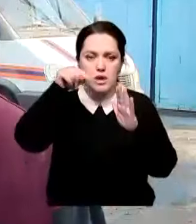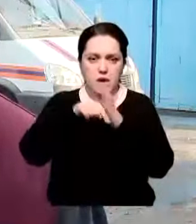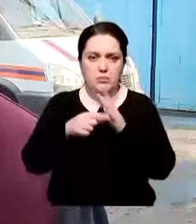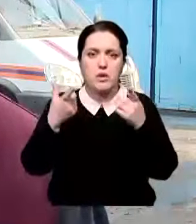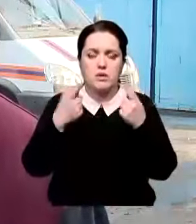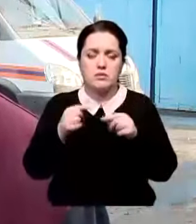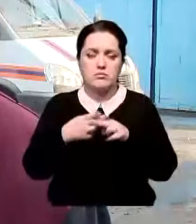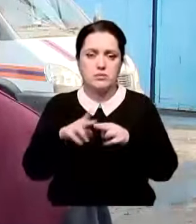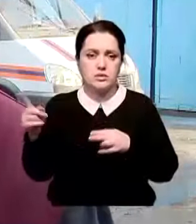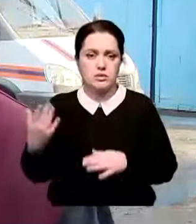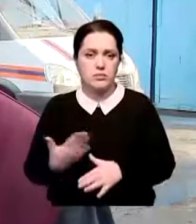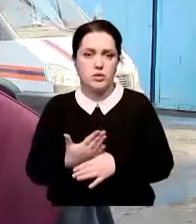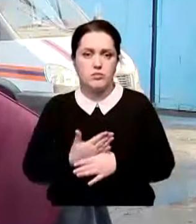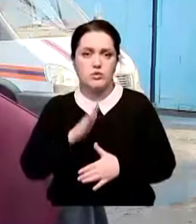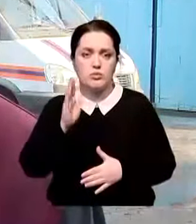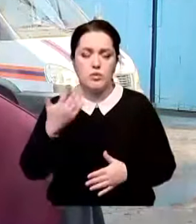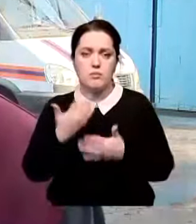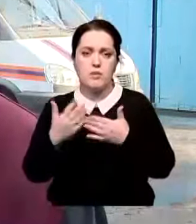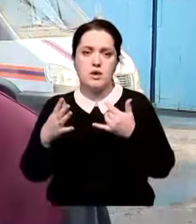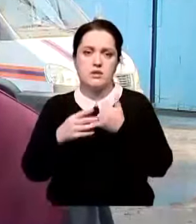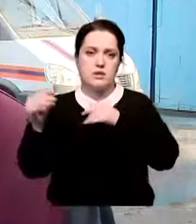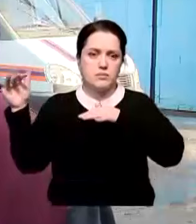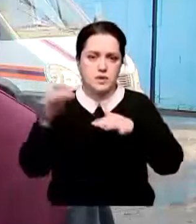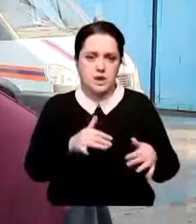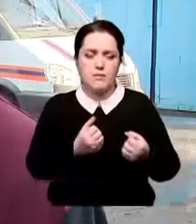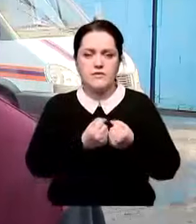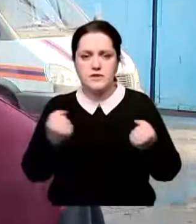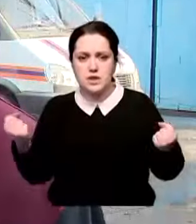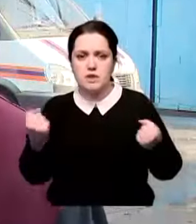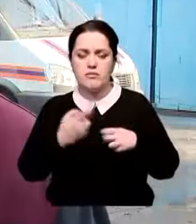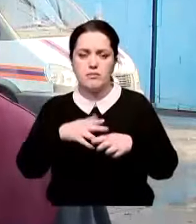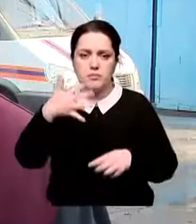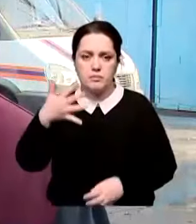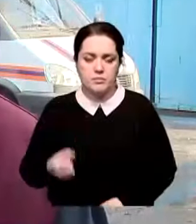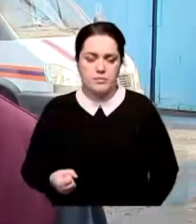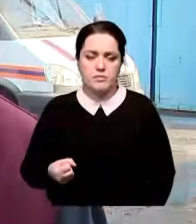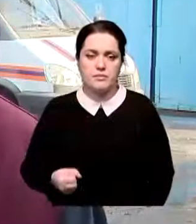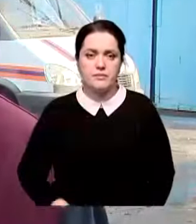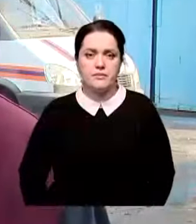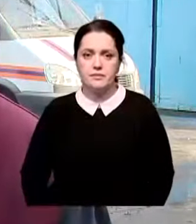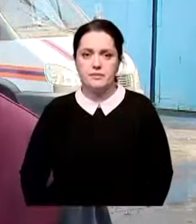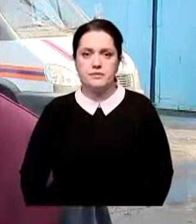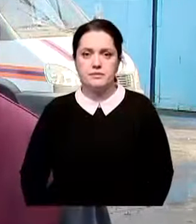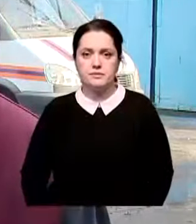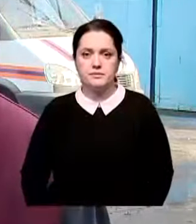при лавинах, при селях, при завалах, при взрывах всевозможных. Все для этих целей.